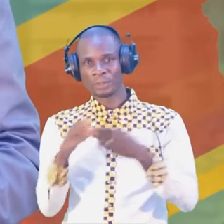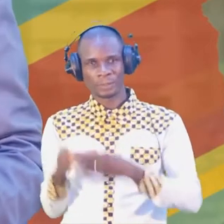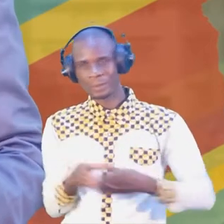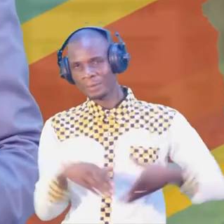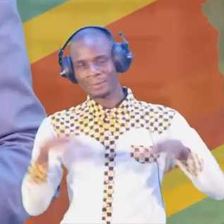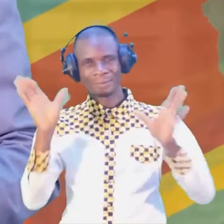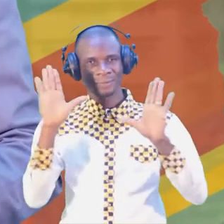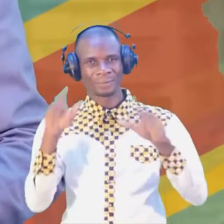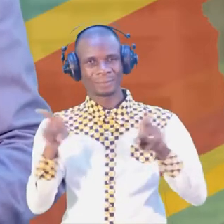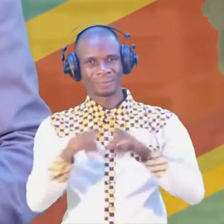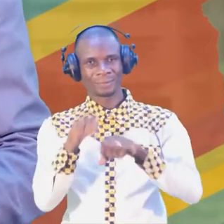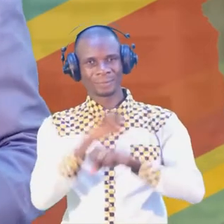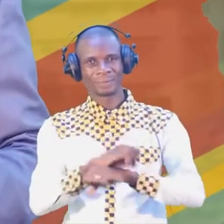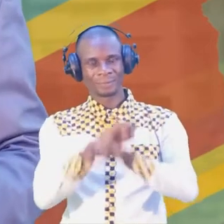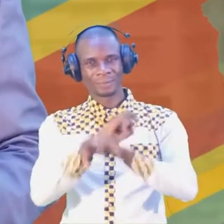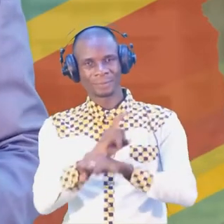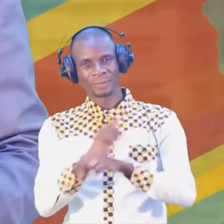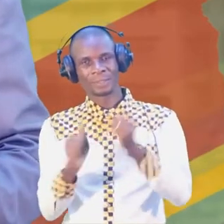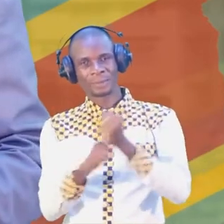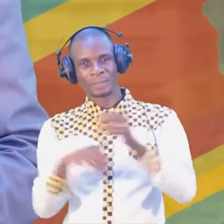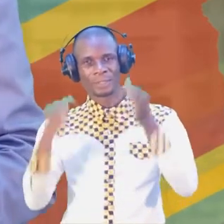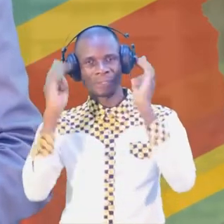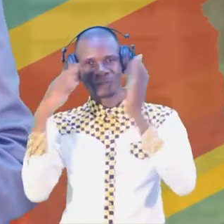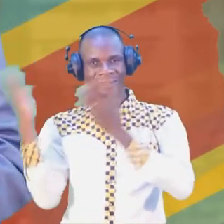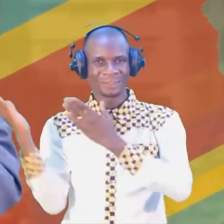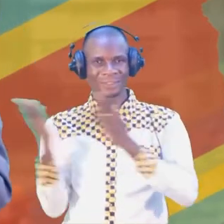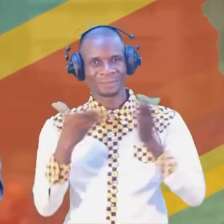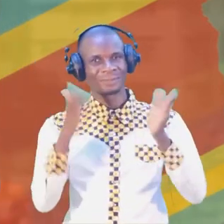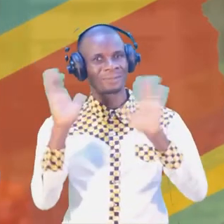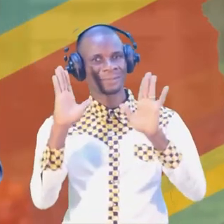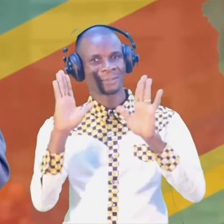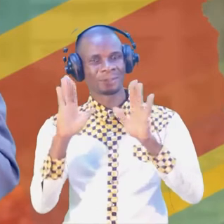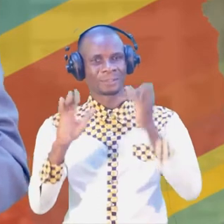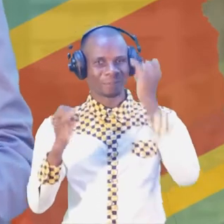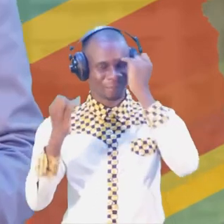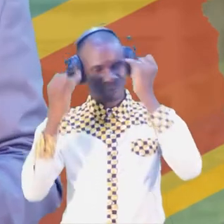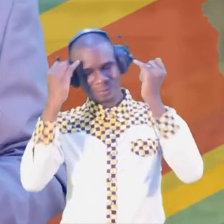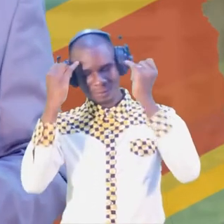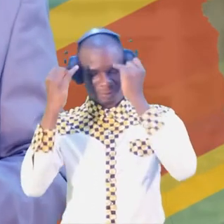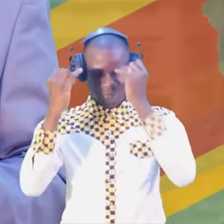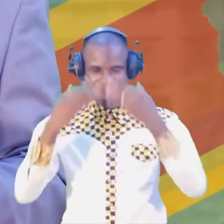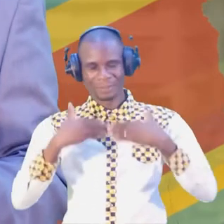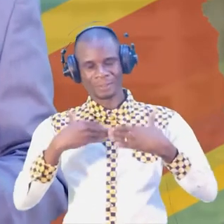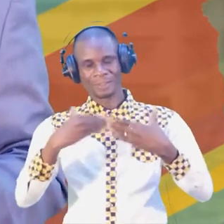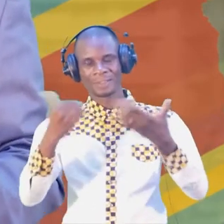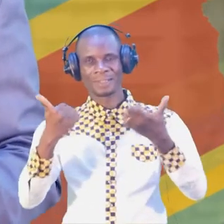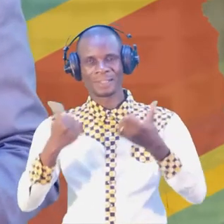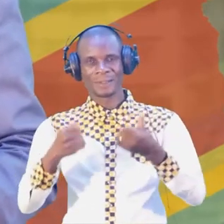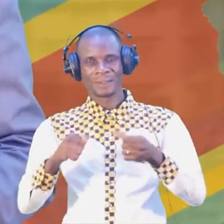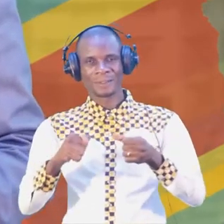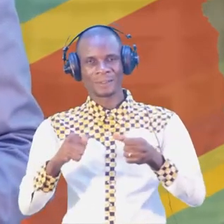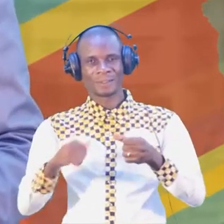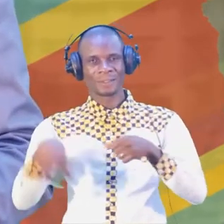nous saluons comme d'habitude ceux qui sont venus nous rejoindre, nous leur souhaitons la bienvenue et pensons qu'ils vont continuer à demeurer avec